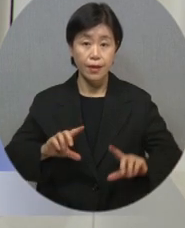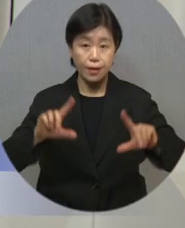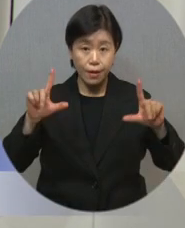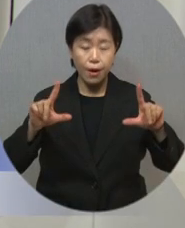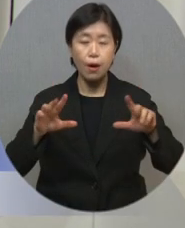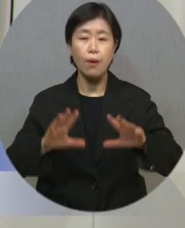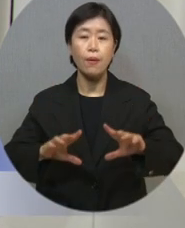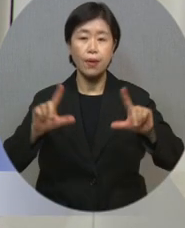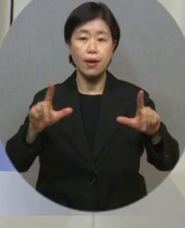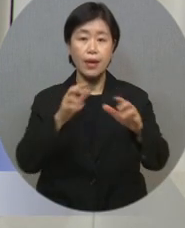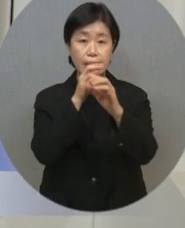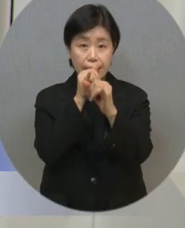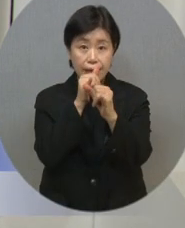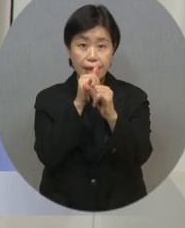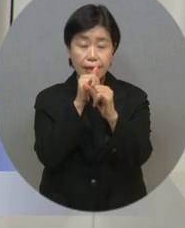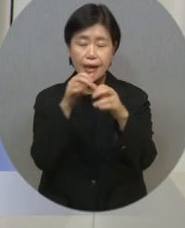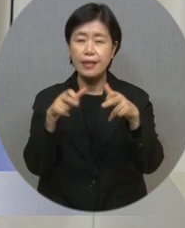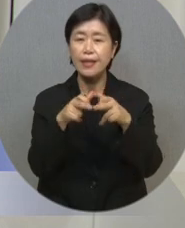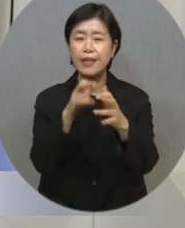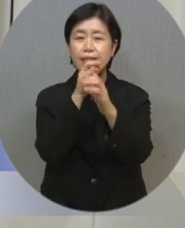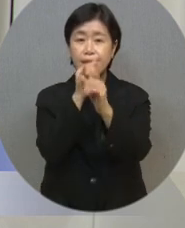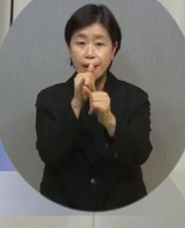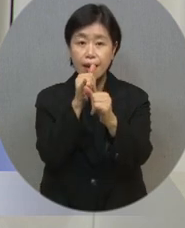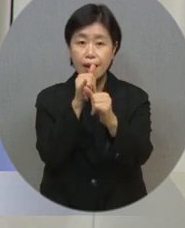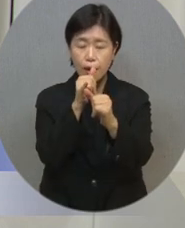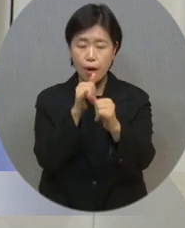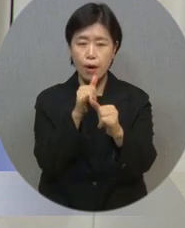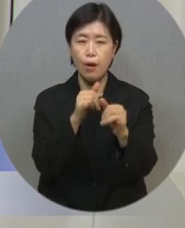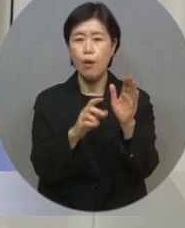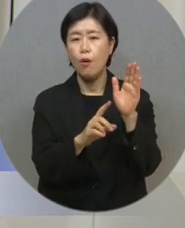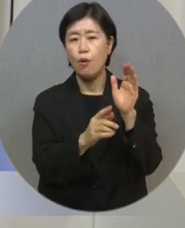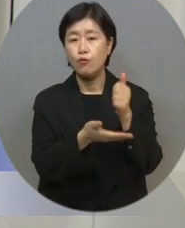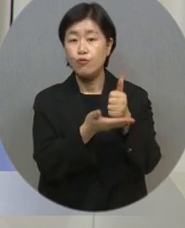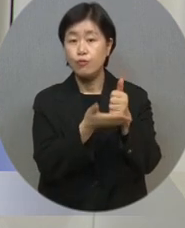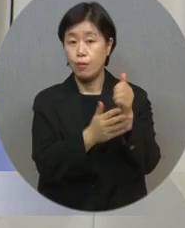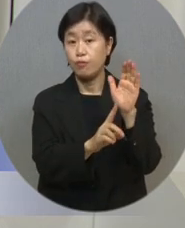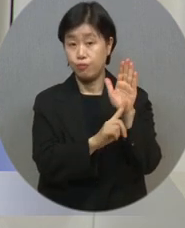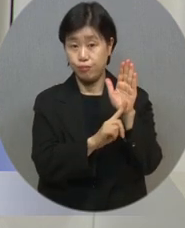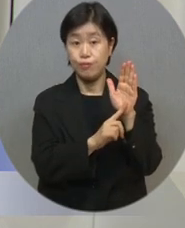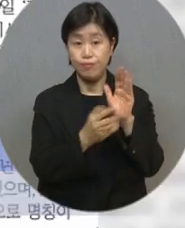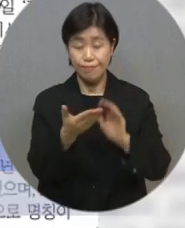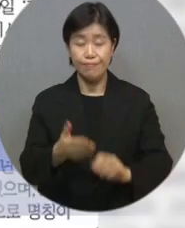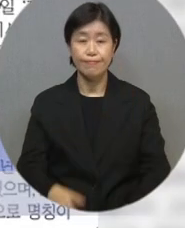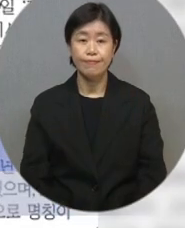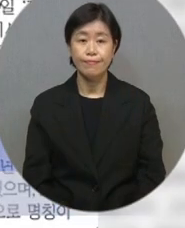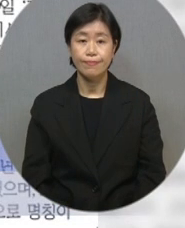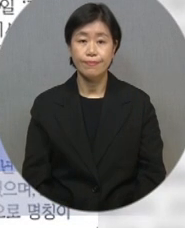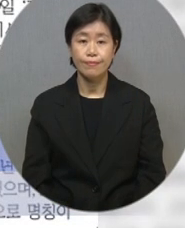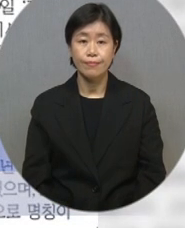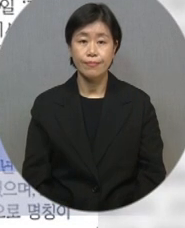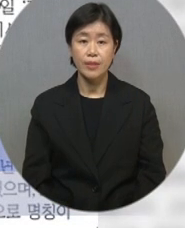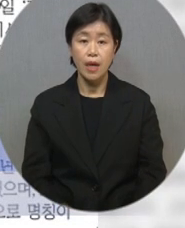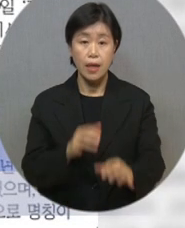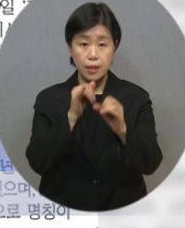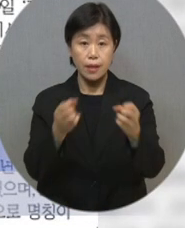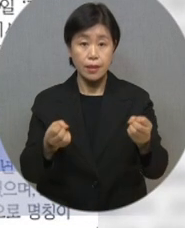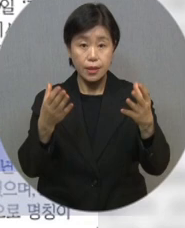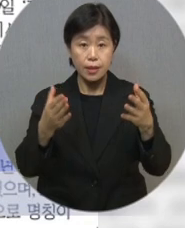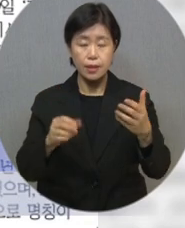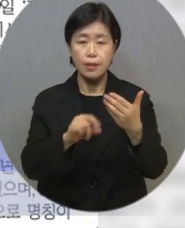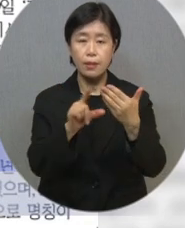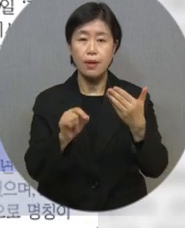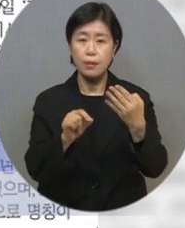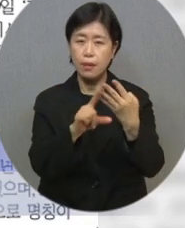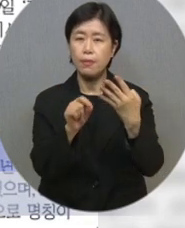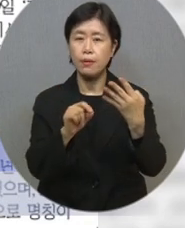2024년도 올해의 장애인상 수상 후보자를 추천 받는다는 소식이 실렸는데요 시상식은 오는 4월